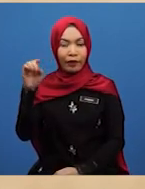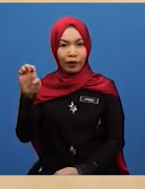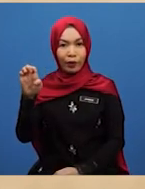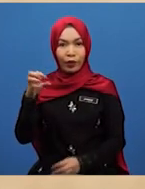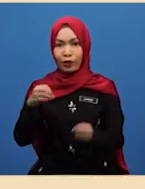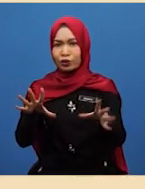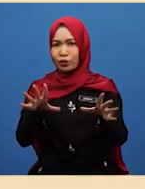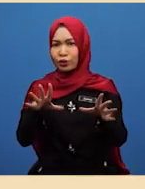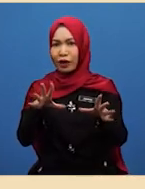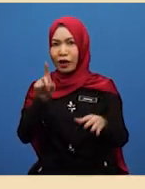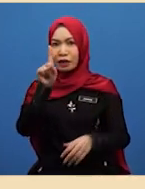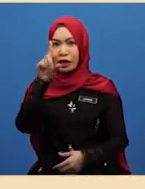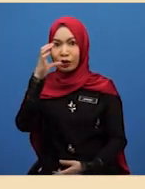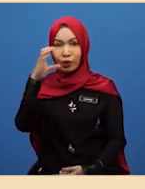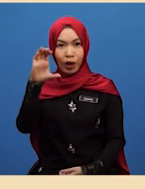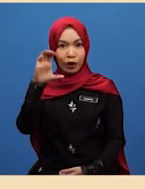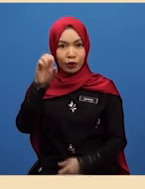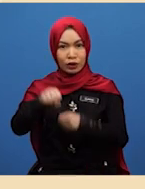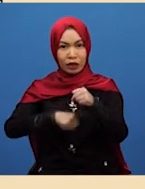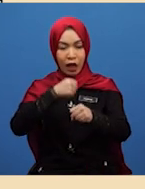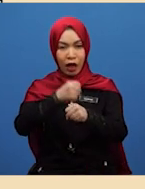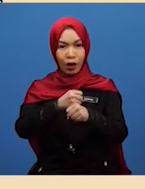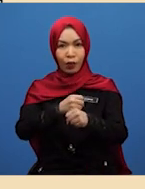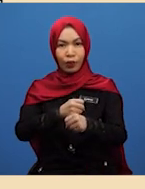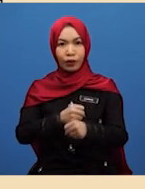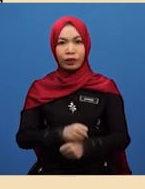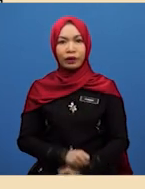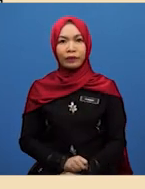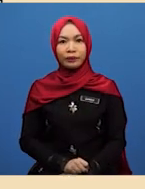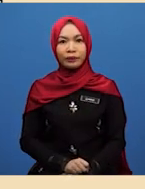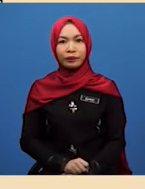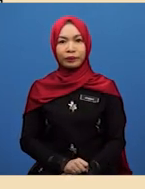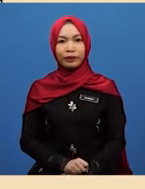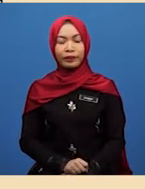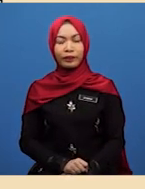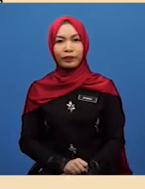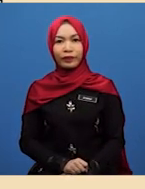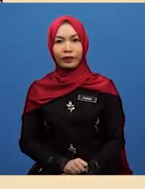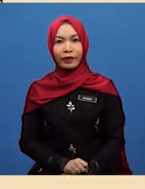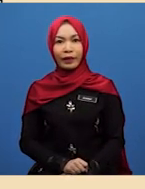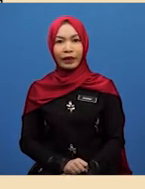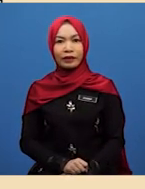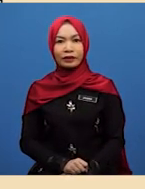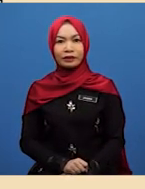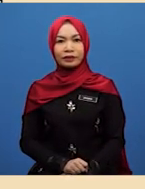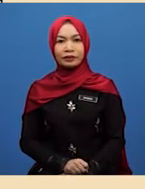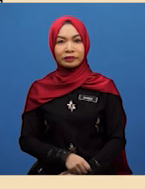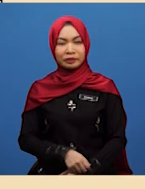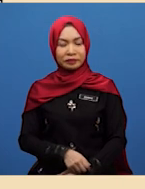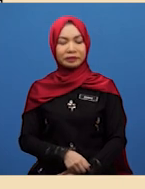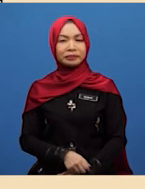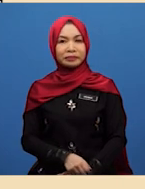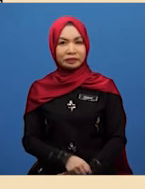tahun lamanya, iaitu dari 29 September 1841